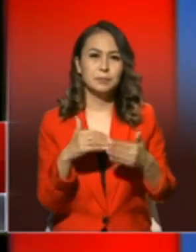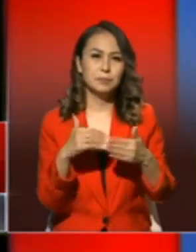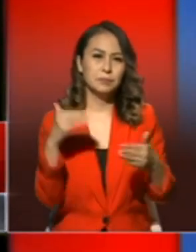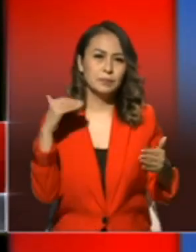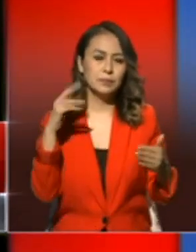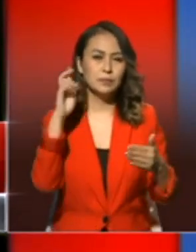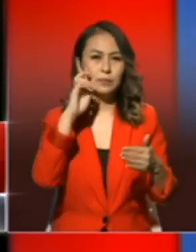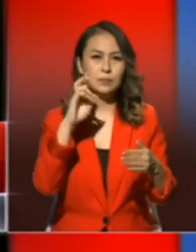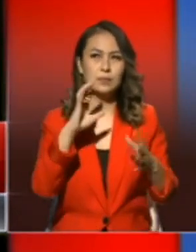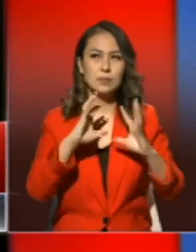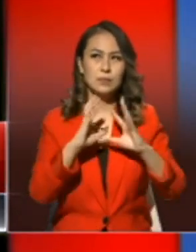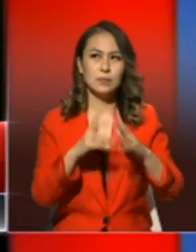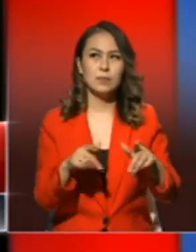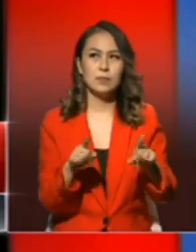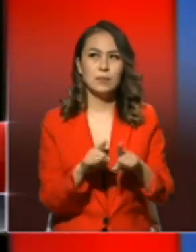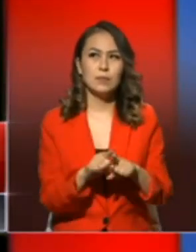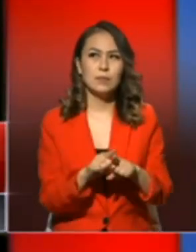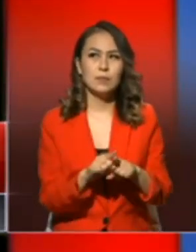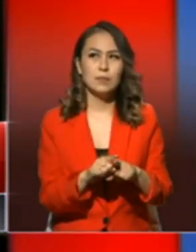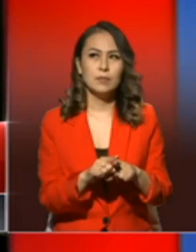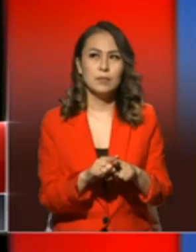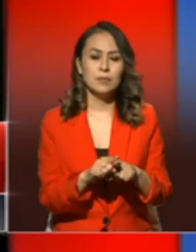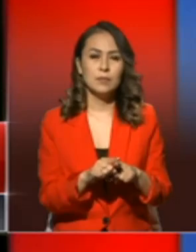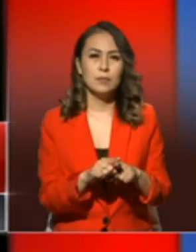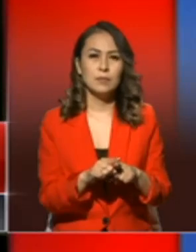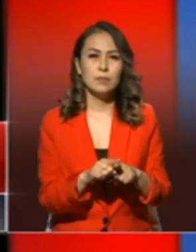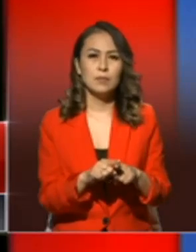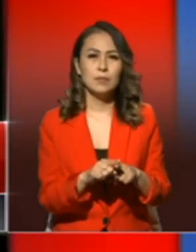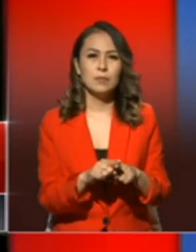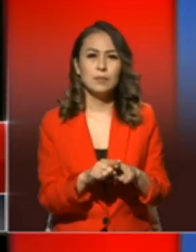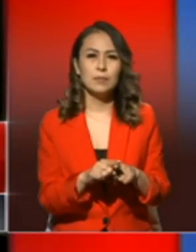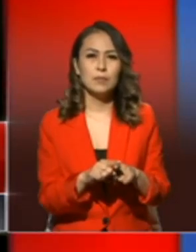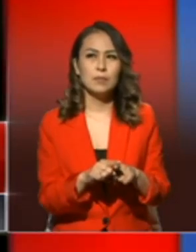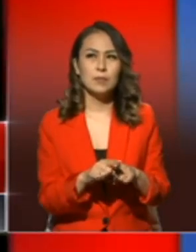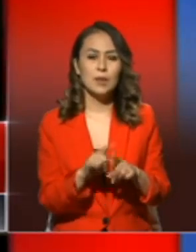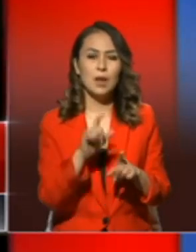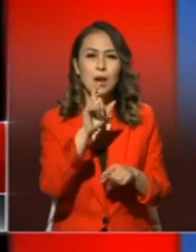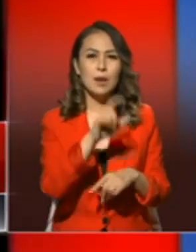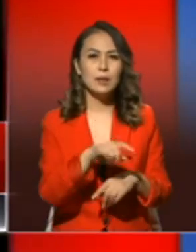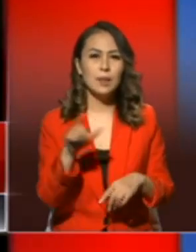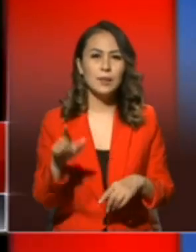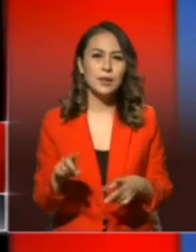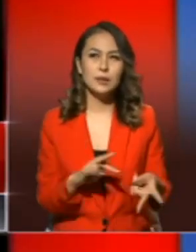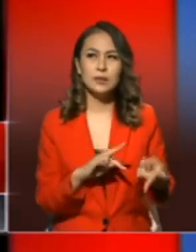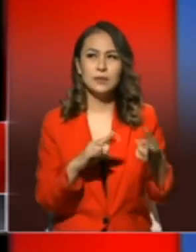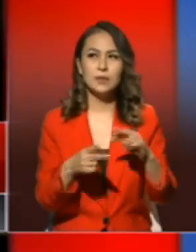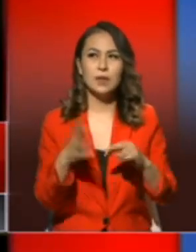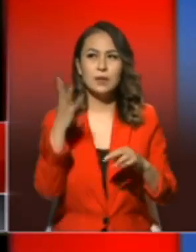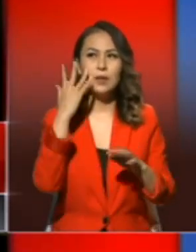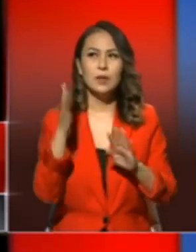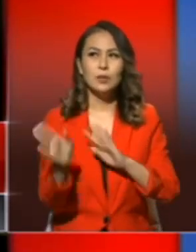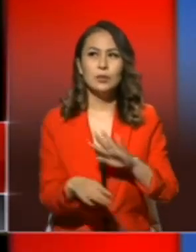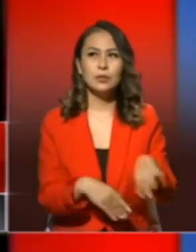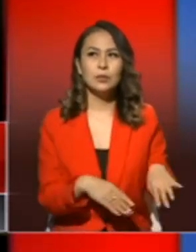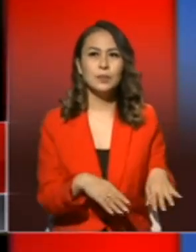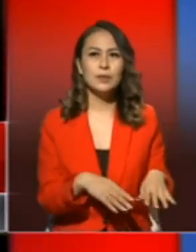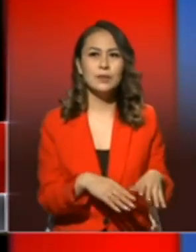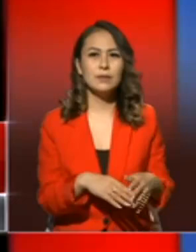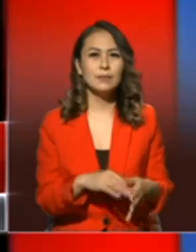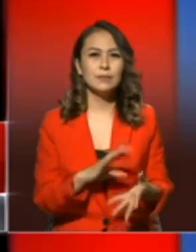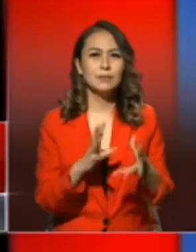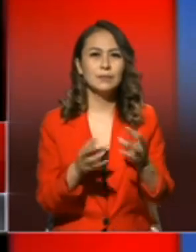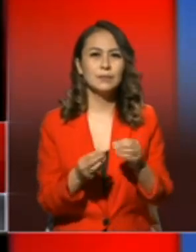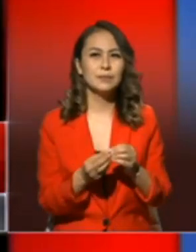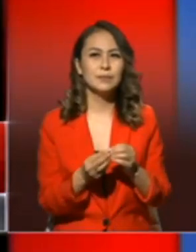салыстырып отырсақ, сіз әлемдік деңгейде де отырсыз. Иә, негізі біз мына адамдардың трансплантациядан кейін өмір сүру